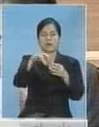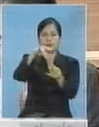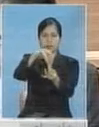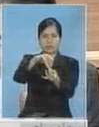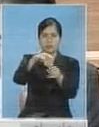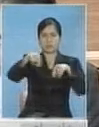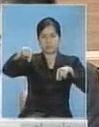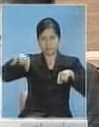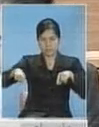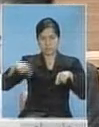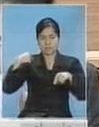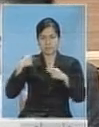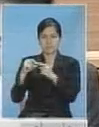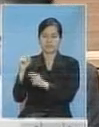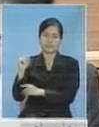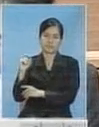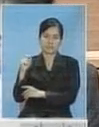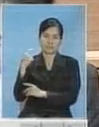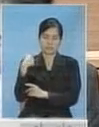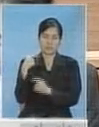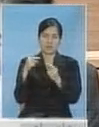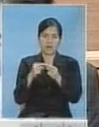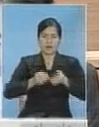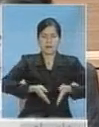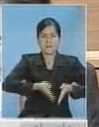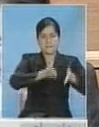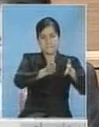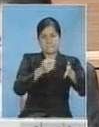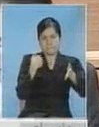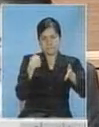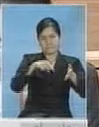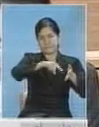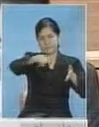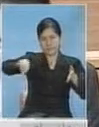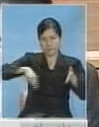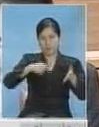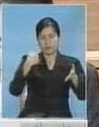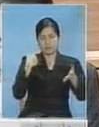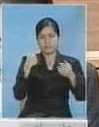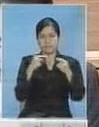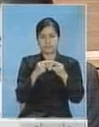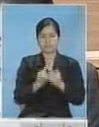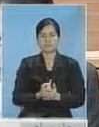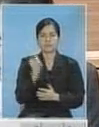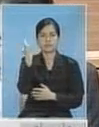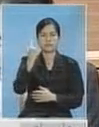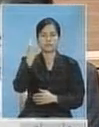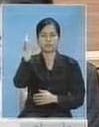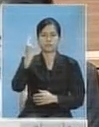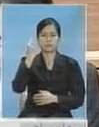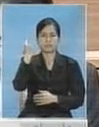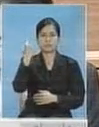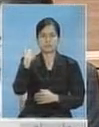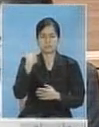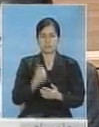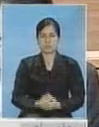ติศาสตร์ศรีสัชนาลัยเป็นถนนเชื่อมโยงที่มีความจำเป็นในเรื่องของการท่องเที่ยวนะครับมีนัก